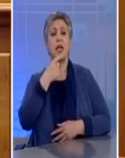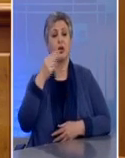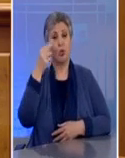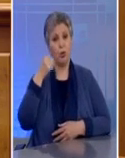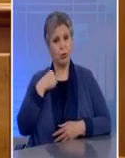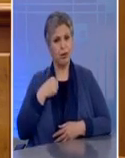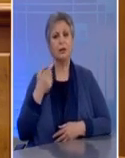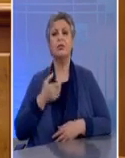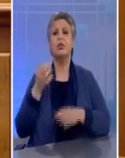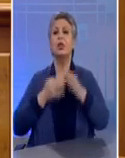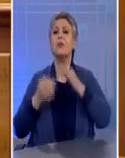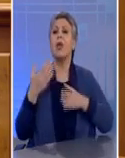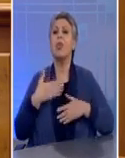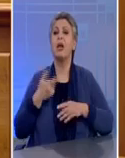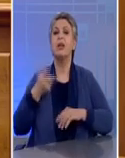αναλογικό.